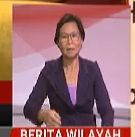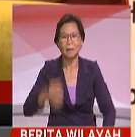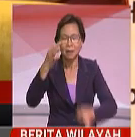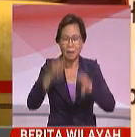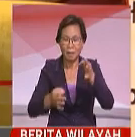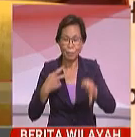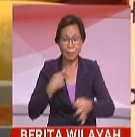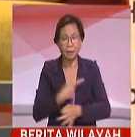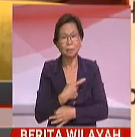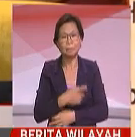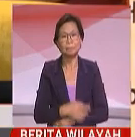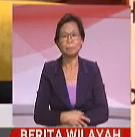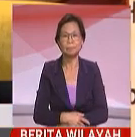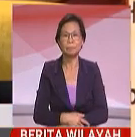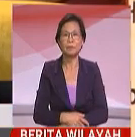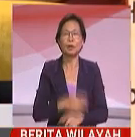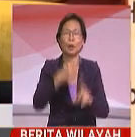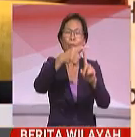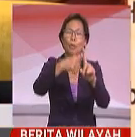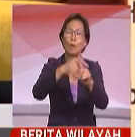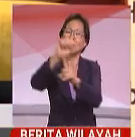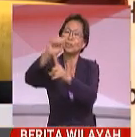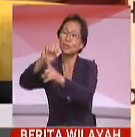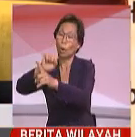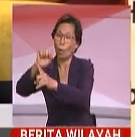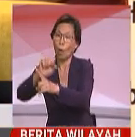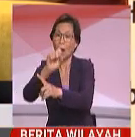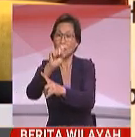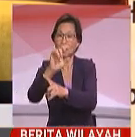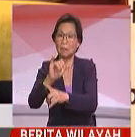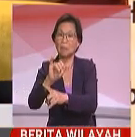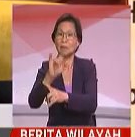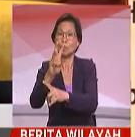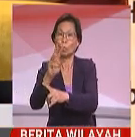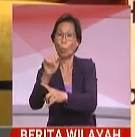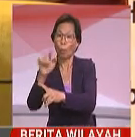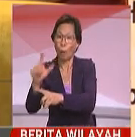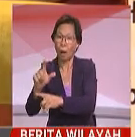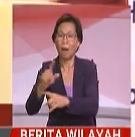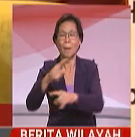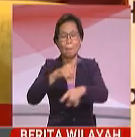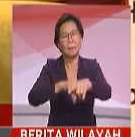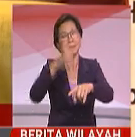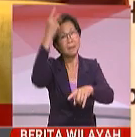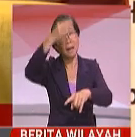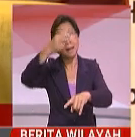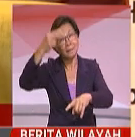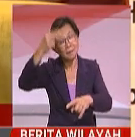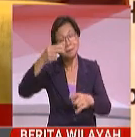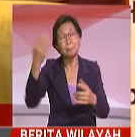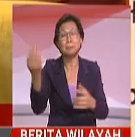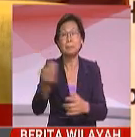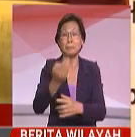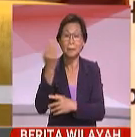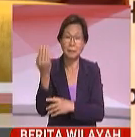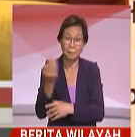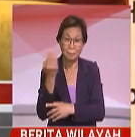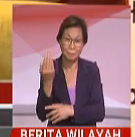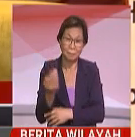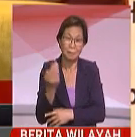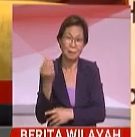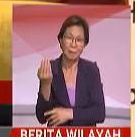Kalau kita kira bulan Syawal tu dipanggil musim haji dah. Jadi kalau bulan Syawal tu musim haji, biasanya jarang orang